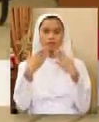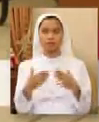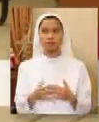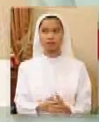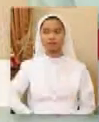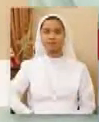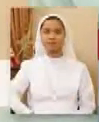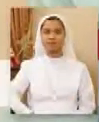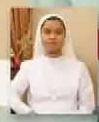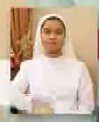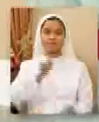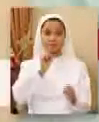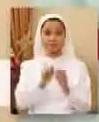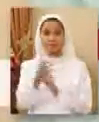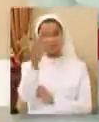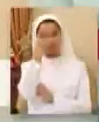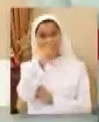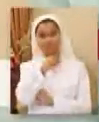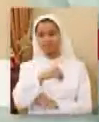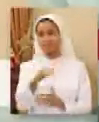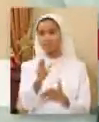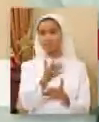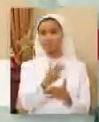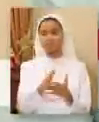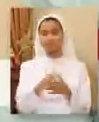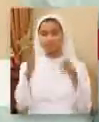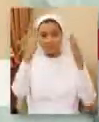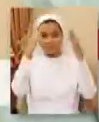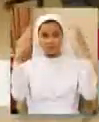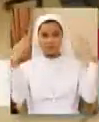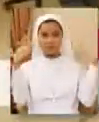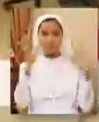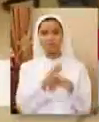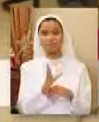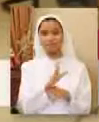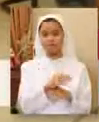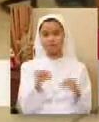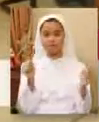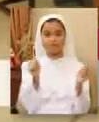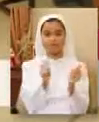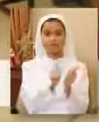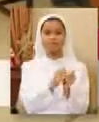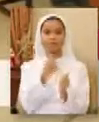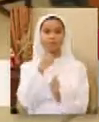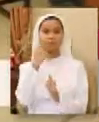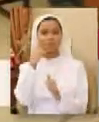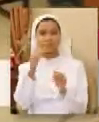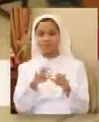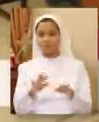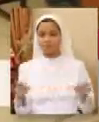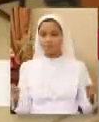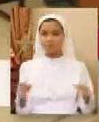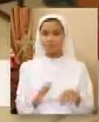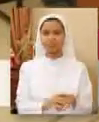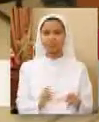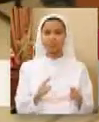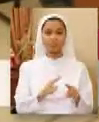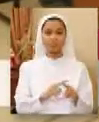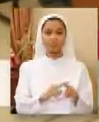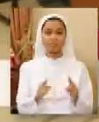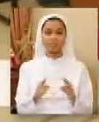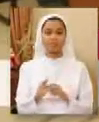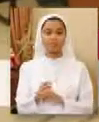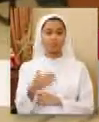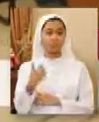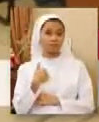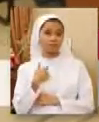you. Oo. Napakaganda po ng sharing ng nila sister at ng ating mga kapataan Didi. Pero hindi